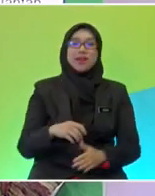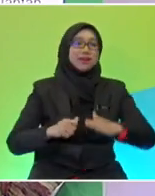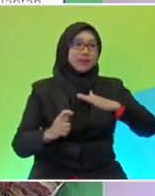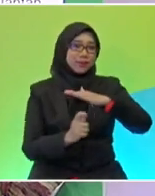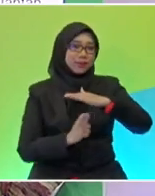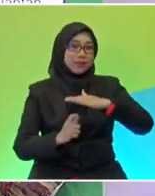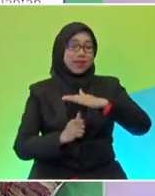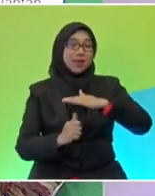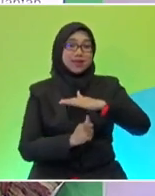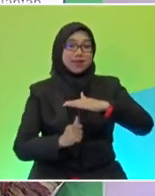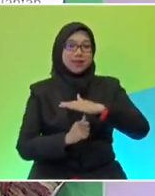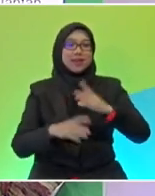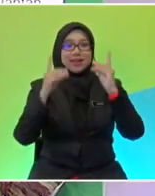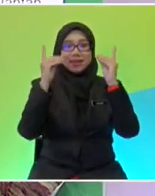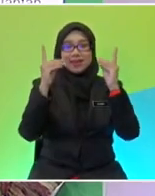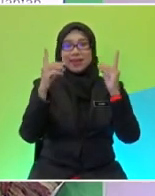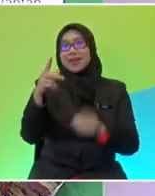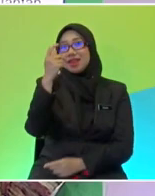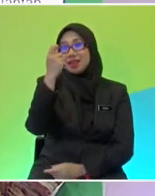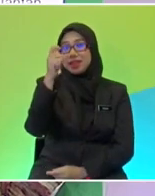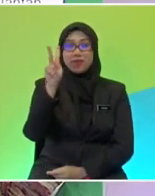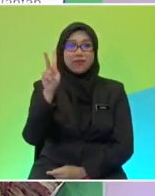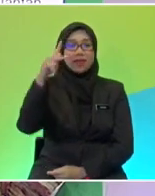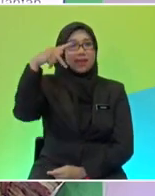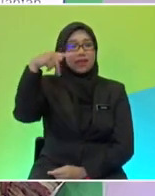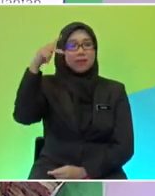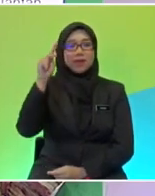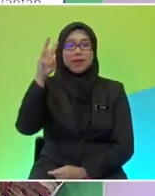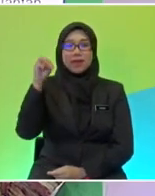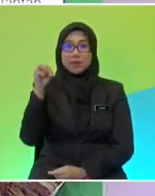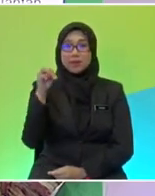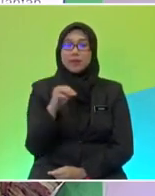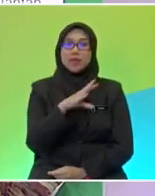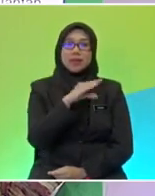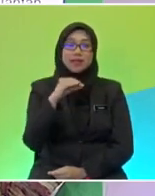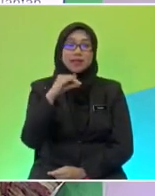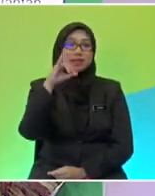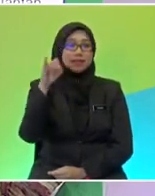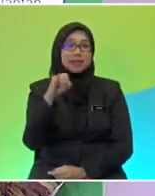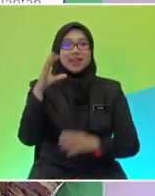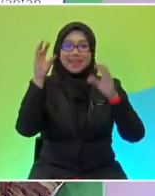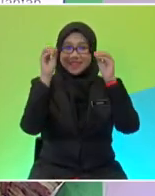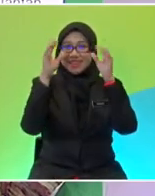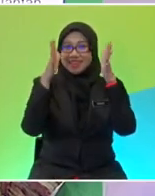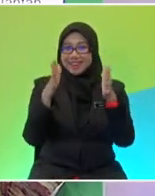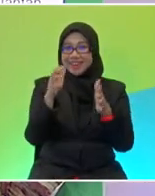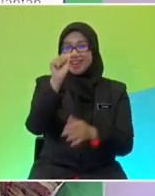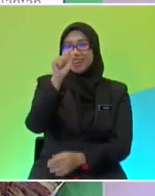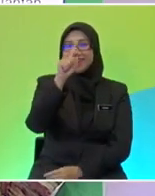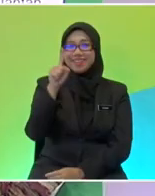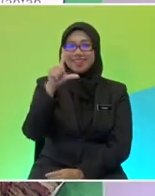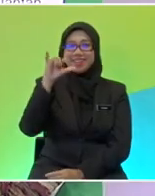hanya di didik TV KPM bersama saya Chris MJ dan juga cekgu azlinda